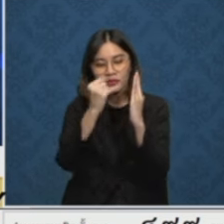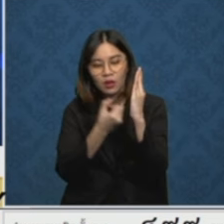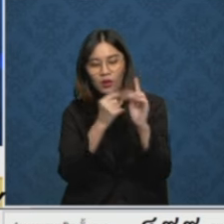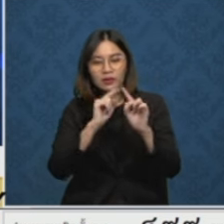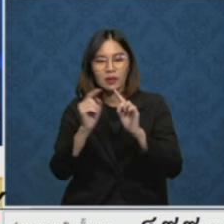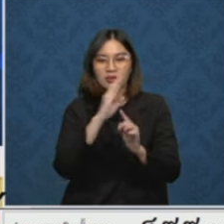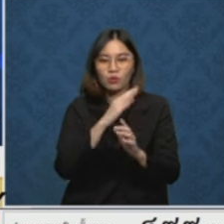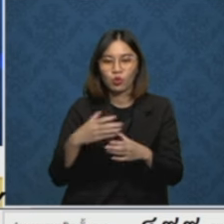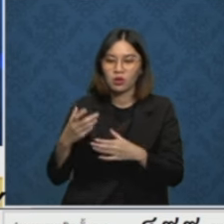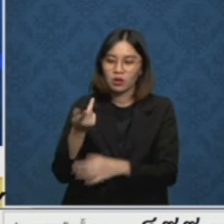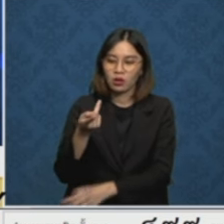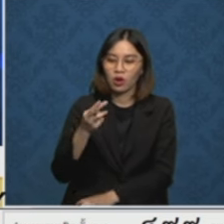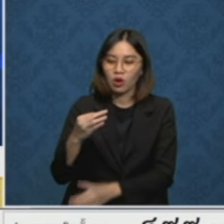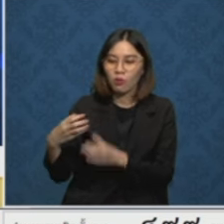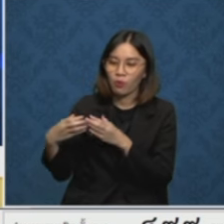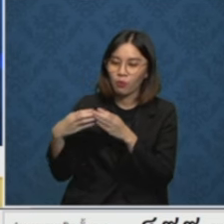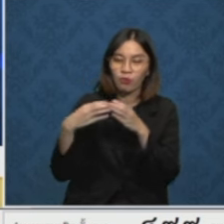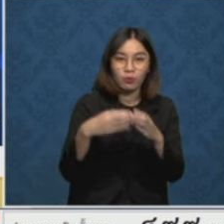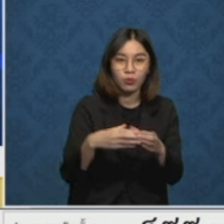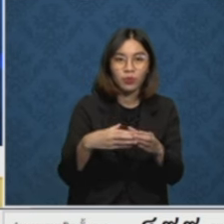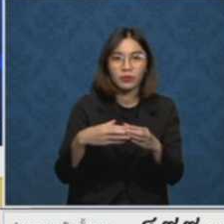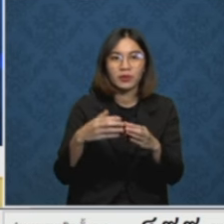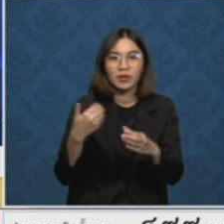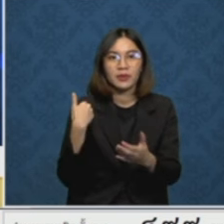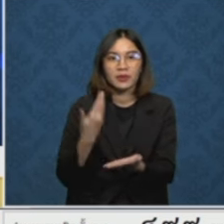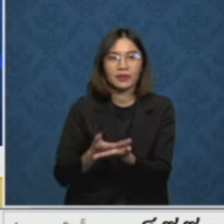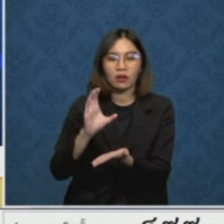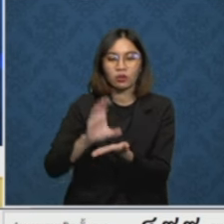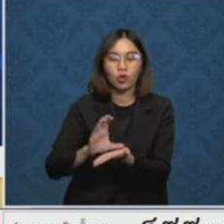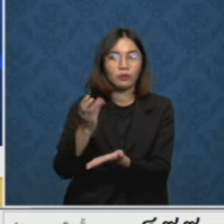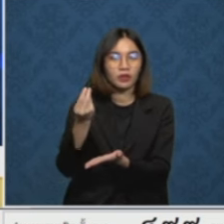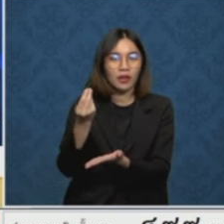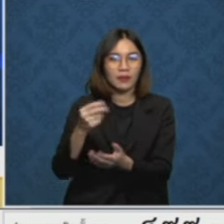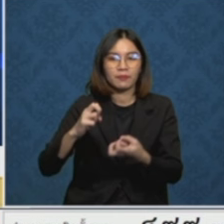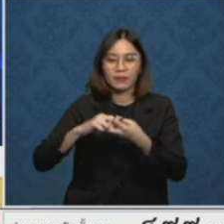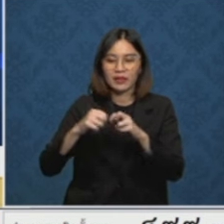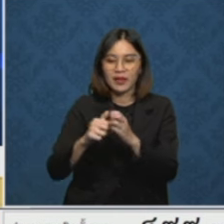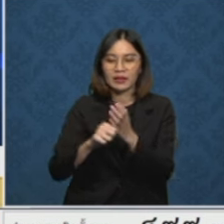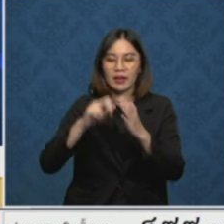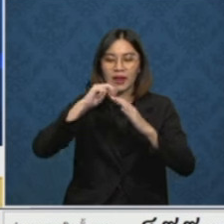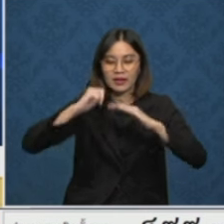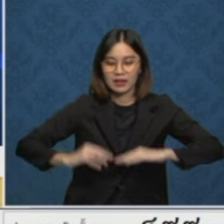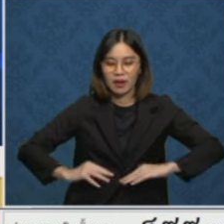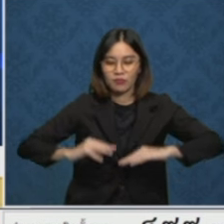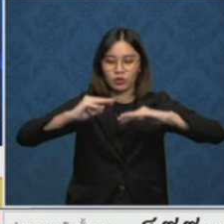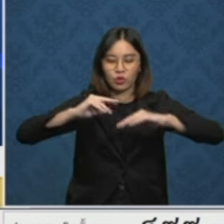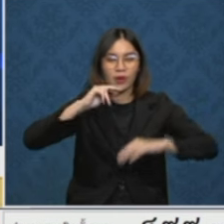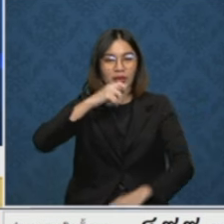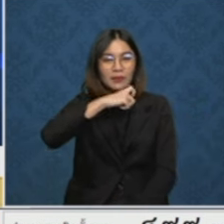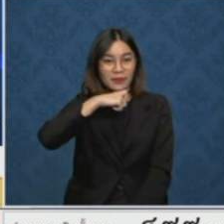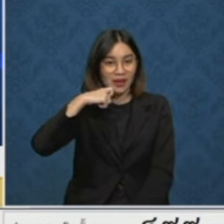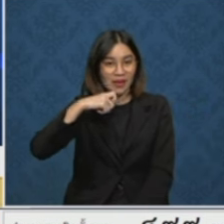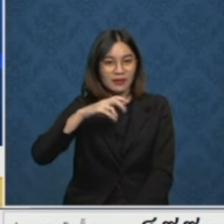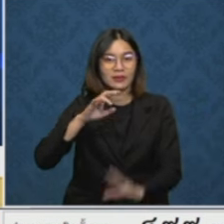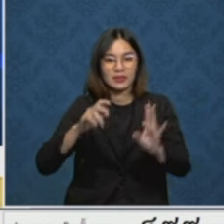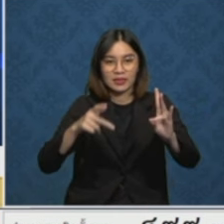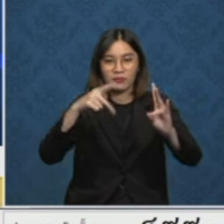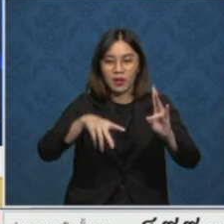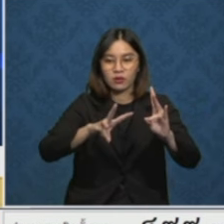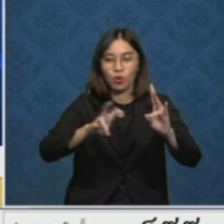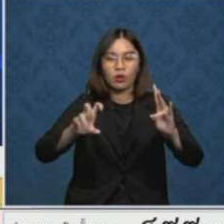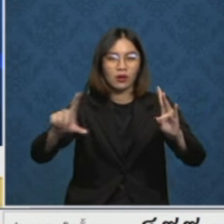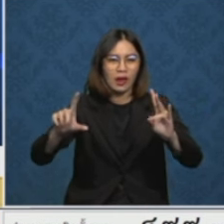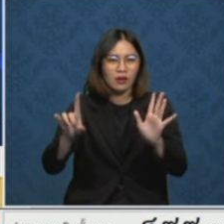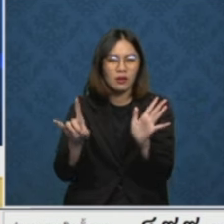ไปครม.สัญจรนะคะจะมีก้อนใหญ่หน่อยก็คือแก้ปัญหาน้ำท่วมน้ำแล้งนะคะ 7,600 ล้านบาทในท้าย